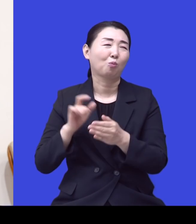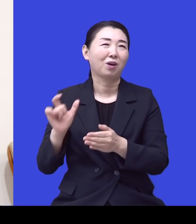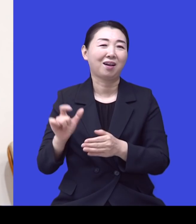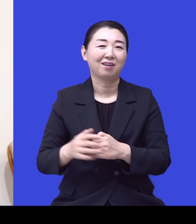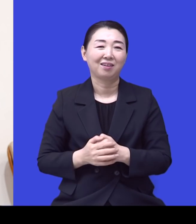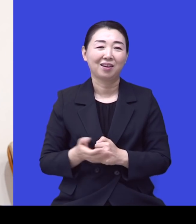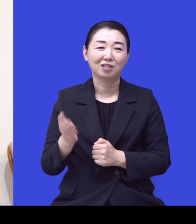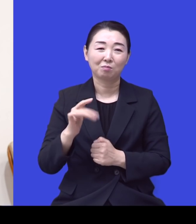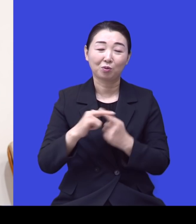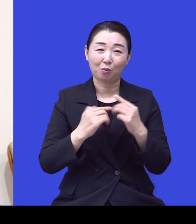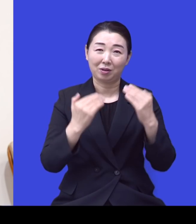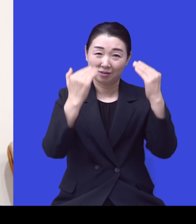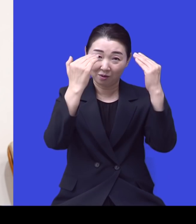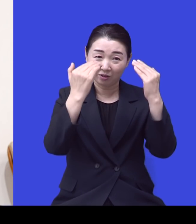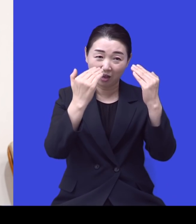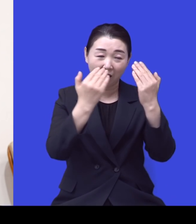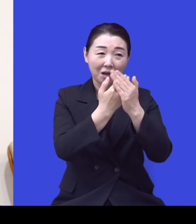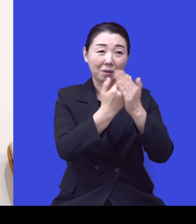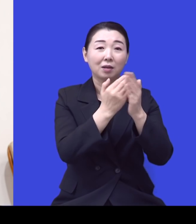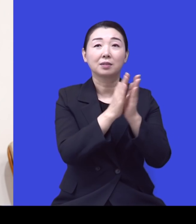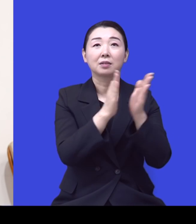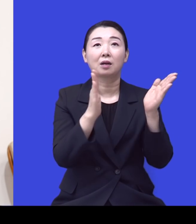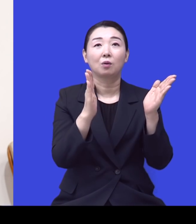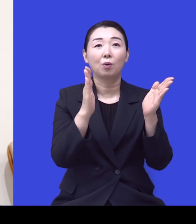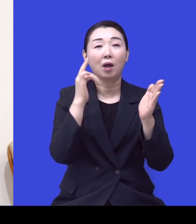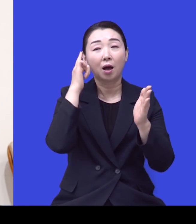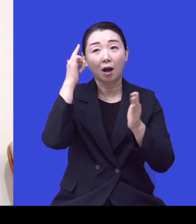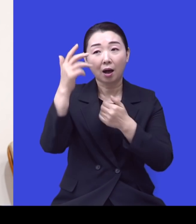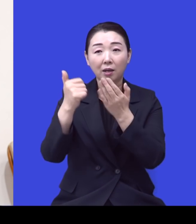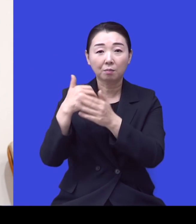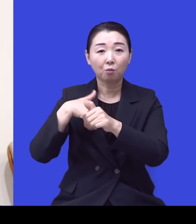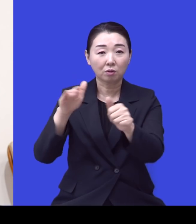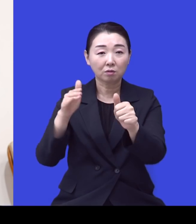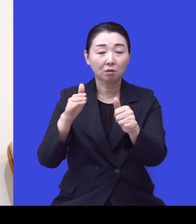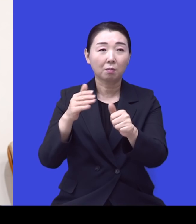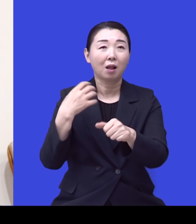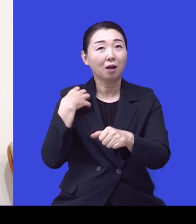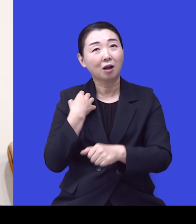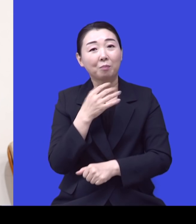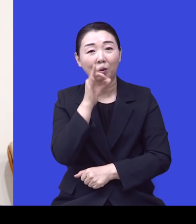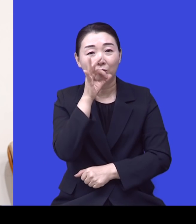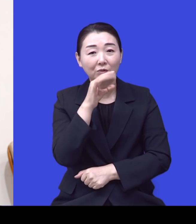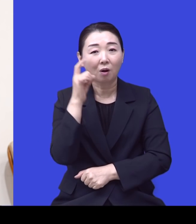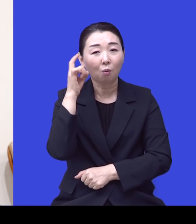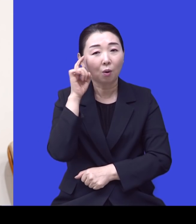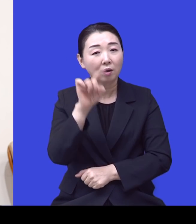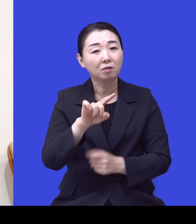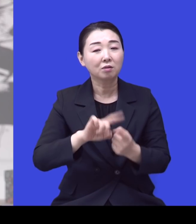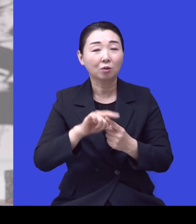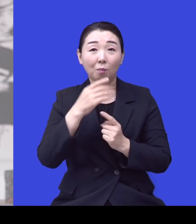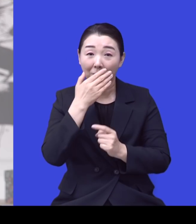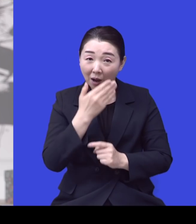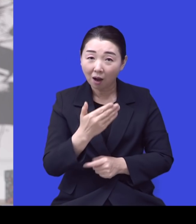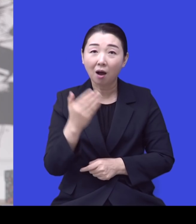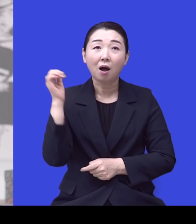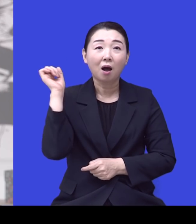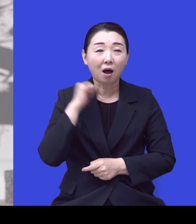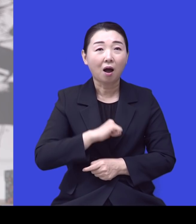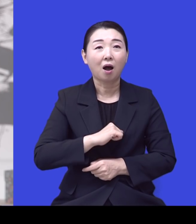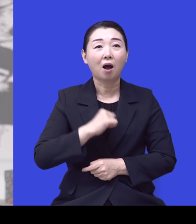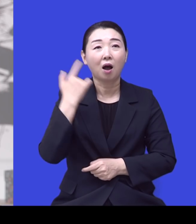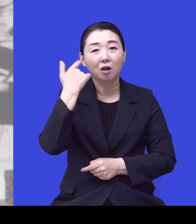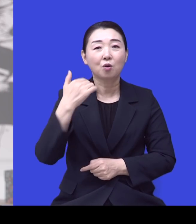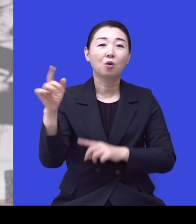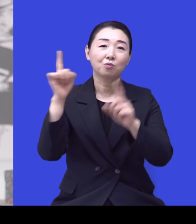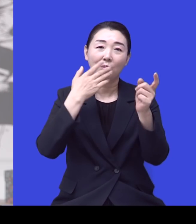시작한 거예요. 정말 하나님이 보내주시니까 막 감당을 못하는 거예요. 네. 이분이 보시다가 야 이렇게도 될 수 있구나. 이렇게도 영혼들이